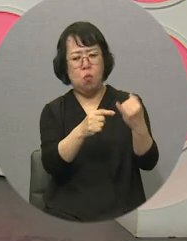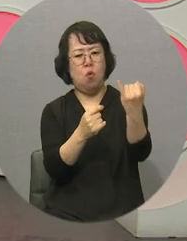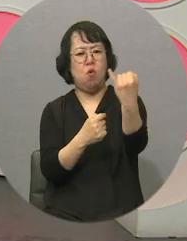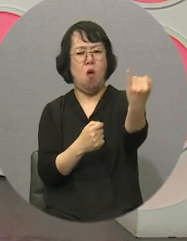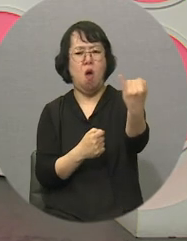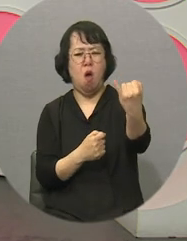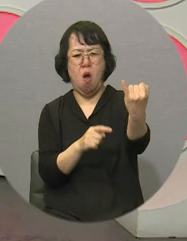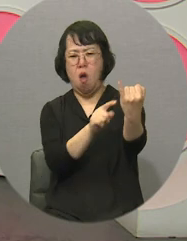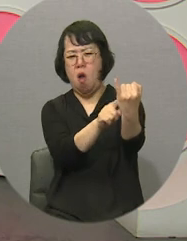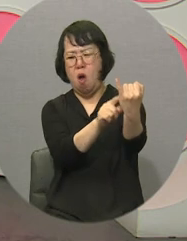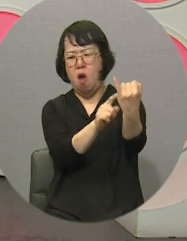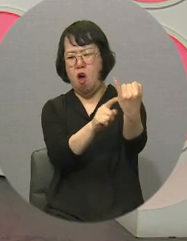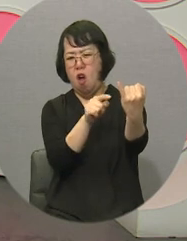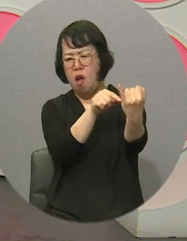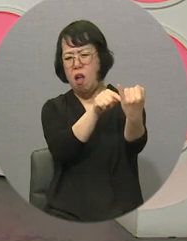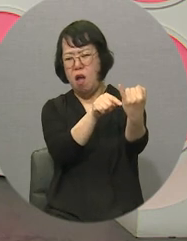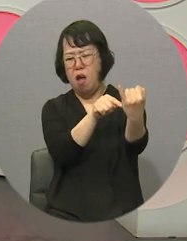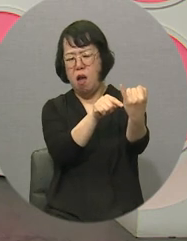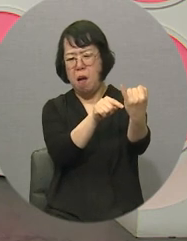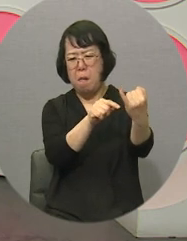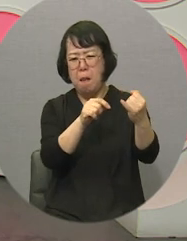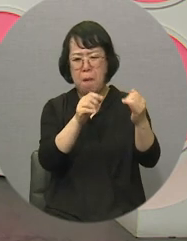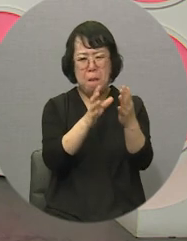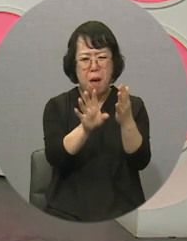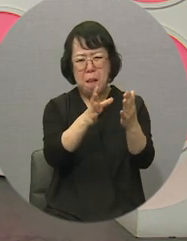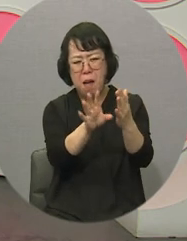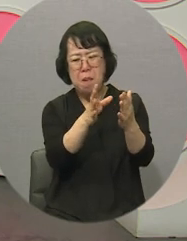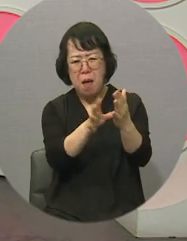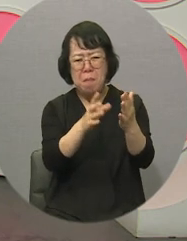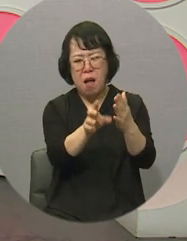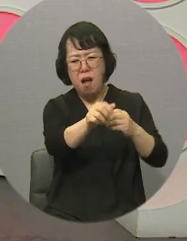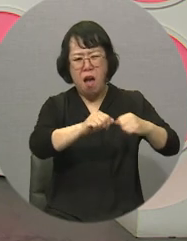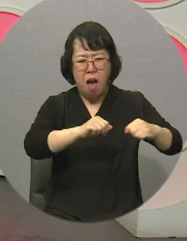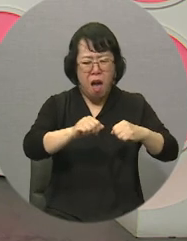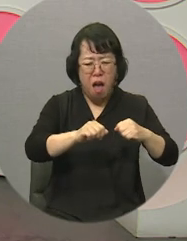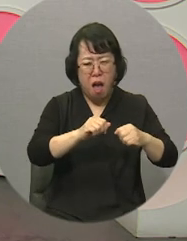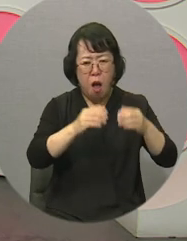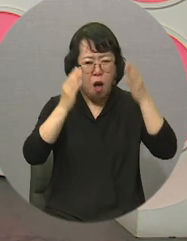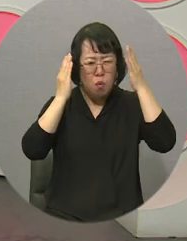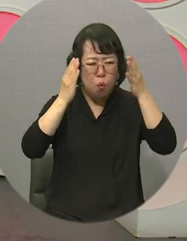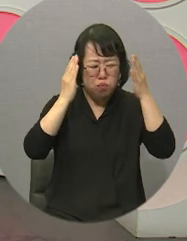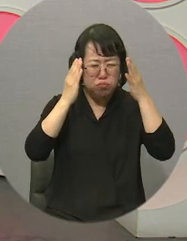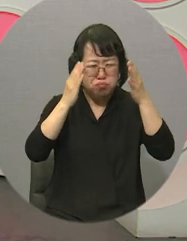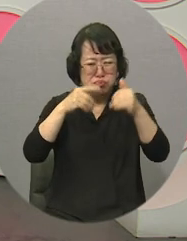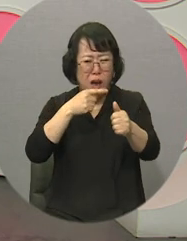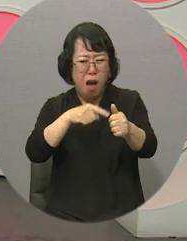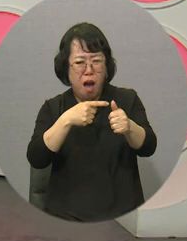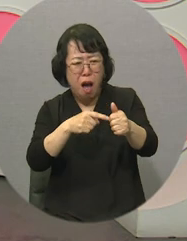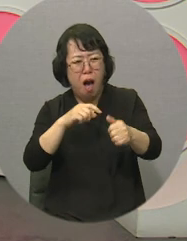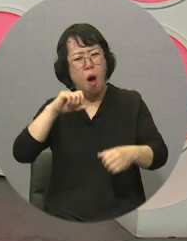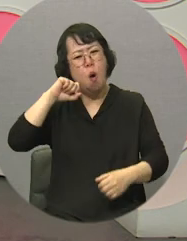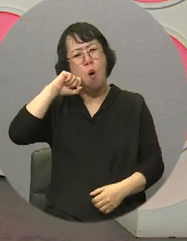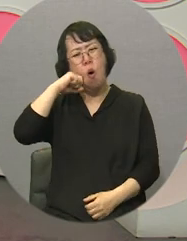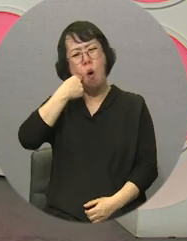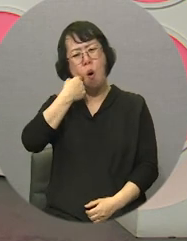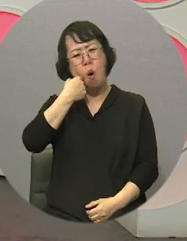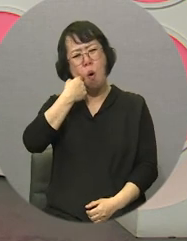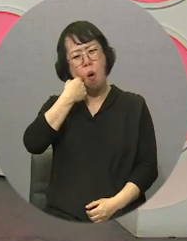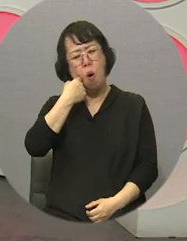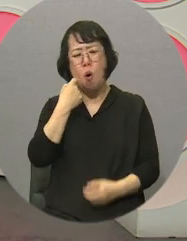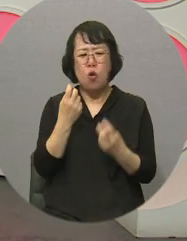학생이 가장 좀 심하게 저를 경계하는 편이었어요. 도저히 수업을 진행하기 어려웠던 어느